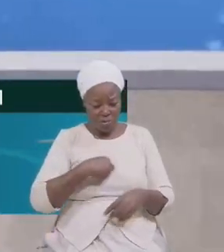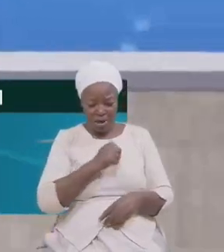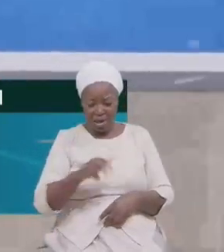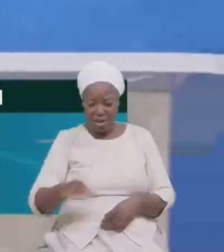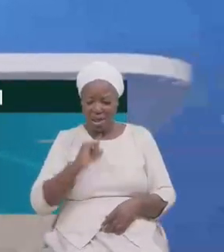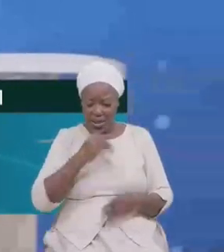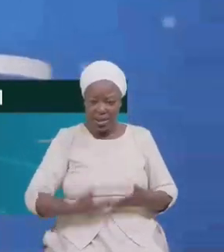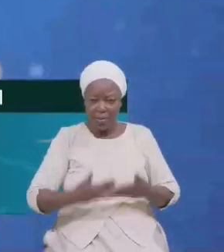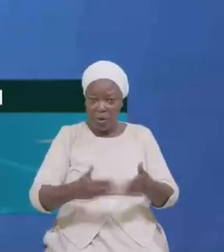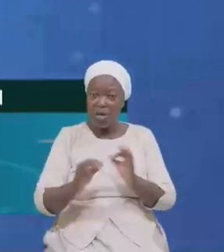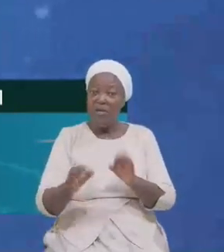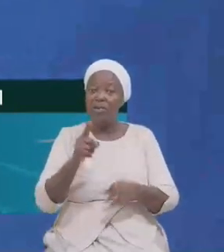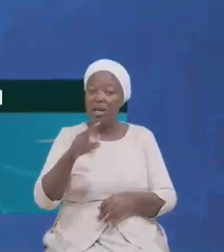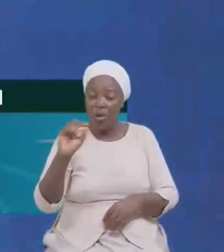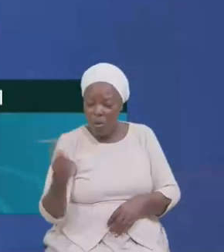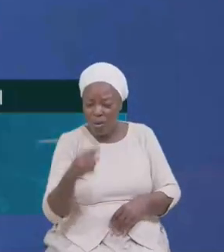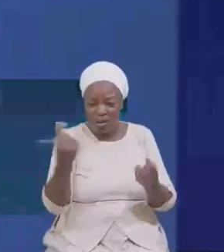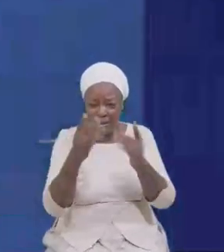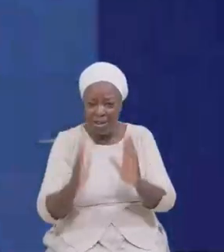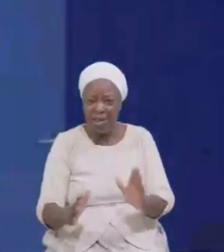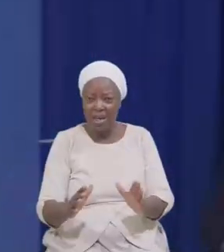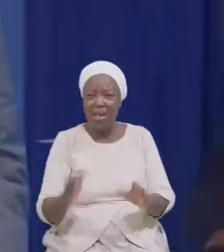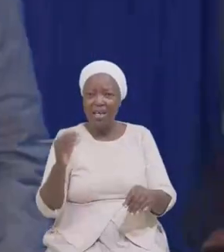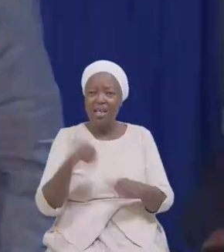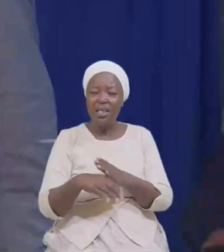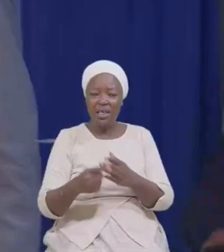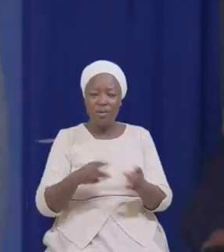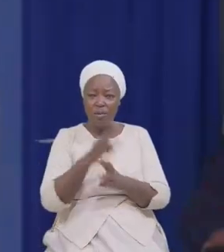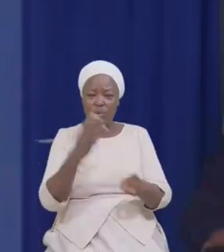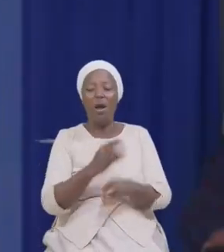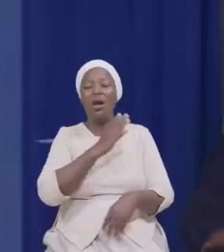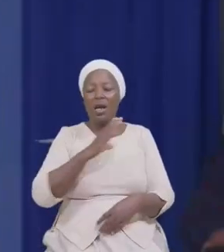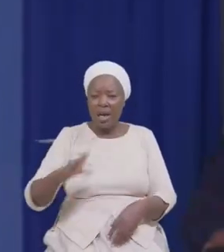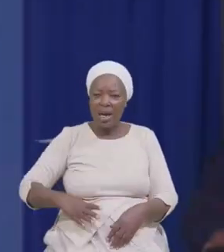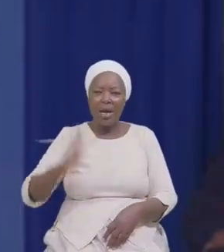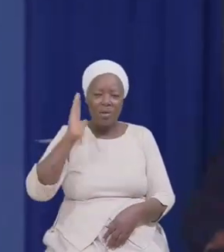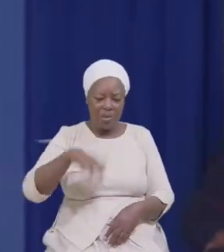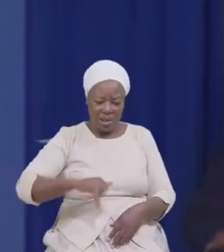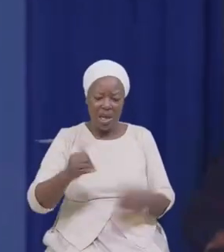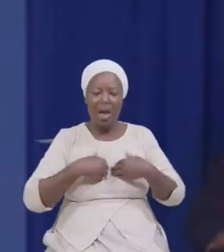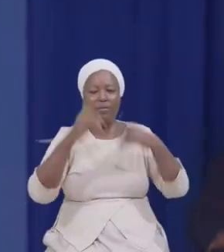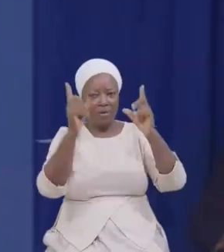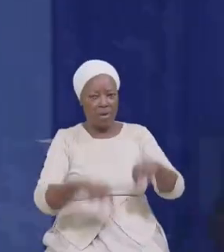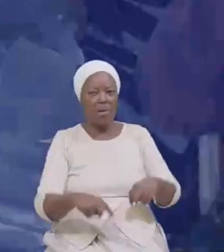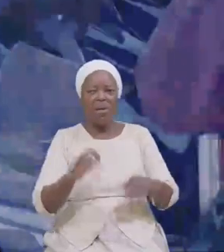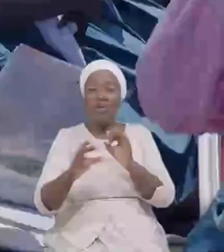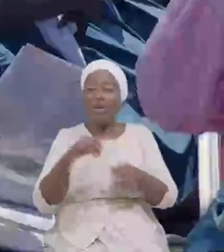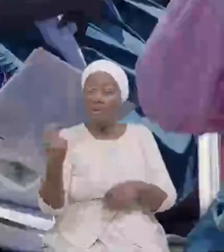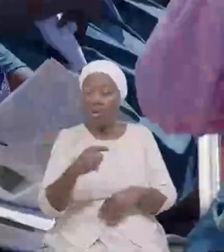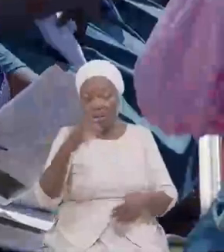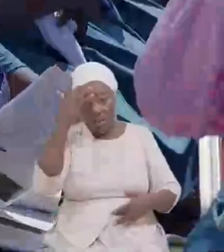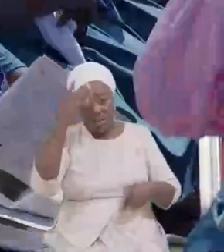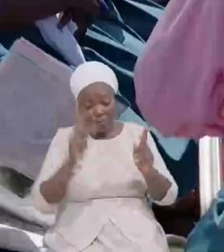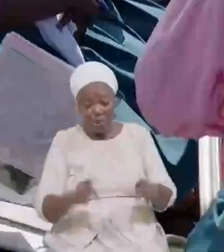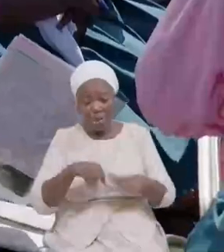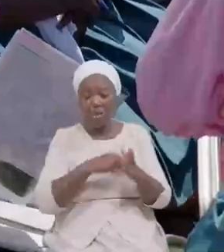dis, si un enfant m'est né et un fils m'est donné, si tu étais le seul pécheur dans le monde, si tu étais le seul malade